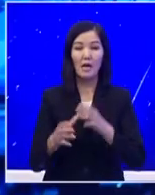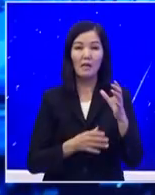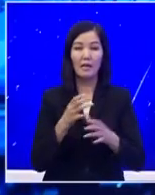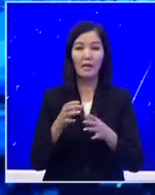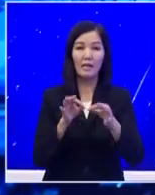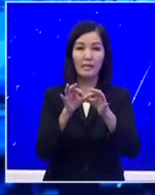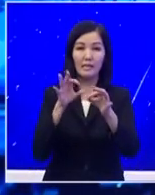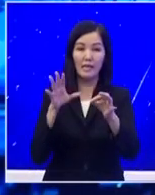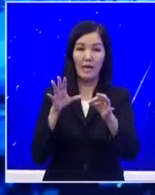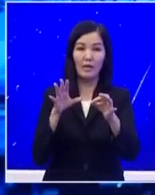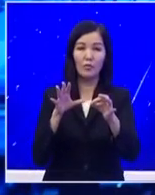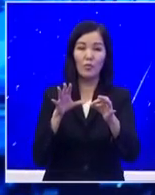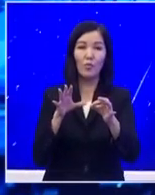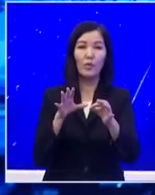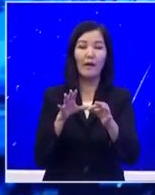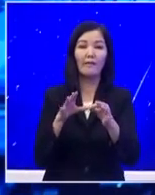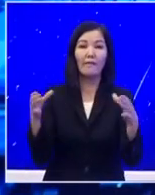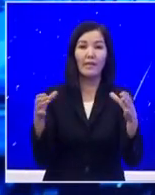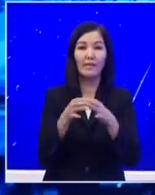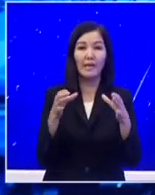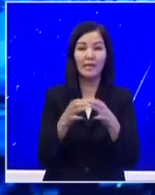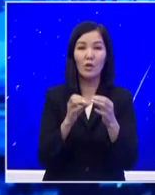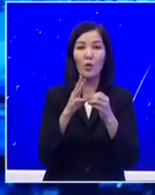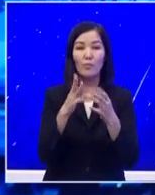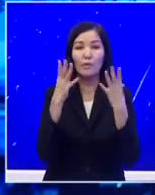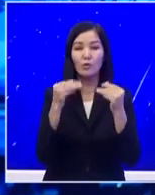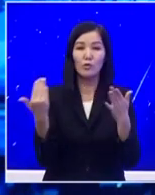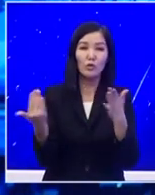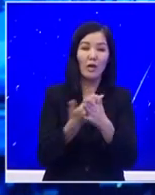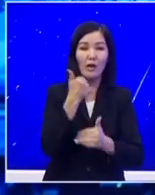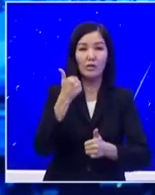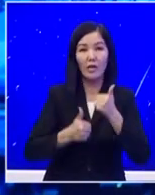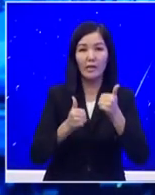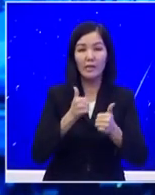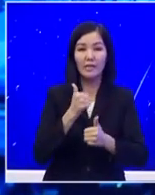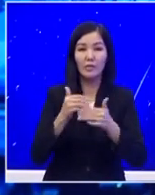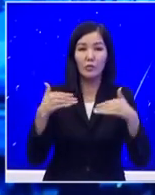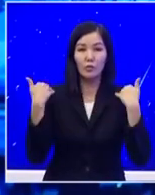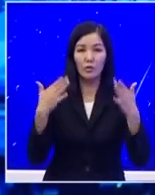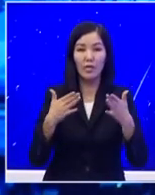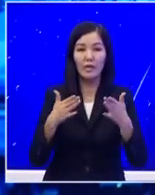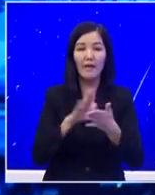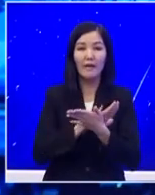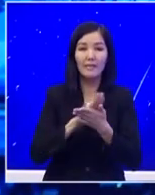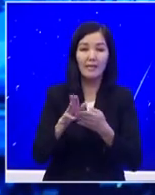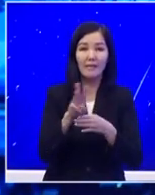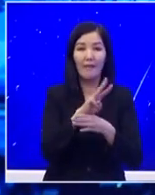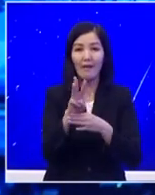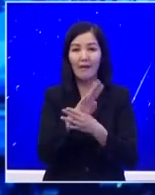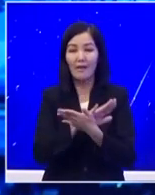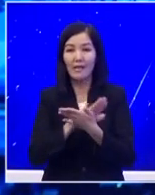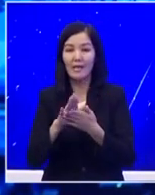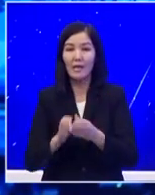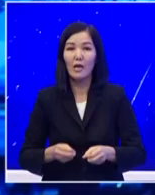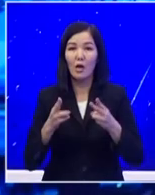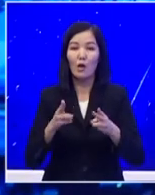Халықаралық садақ ату федерациясы шілде айының 15-інде жаңа жарыс күнтізбесін ұсынады. Ол бойынша санитарлық гигиеналық талап пен қауіпсіздік